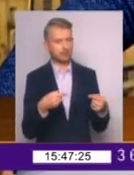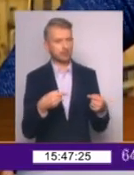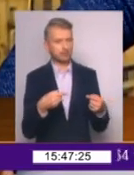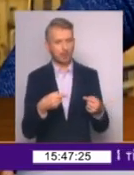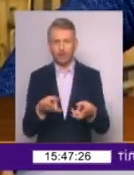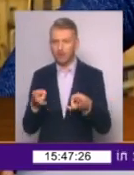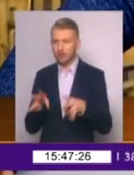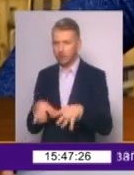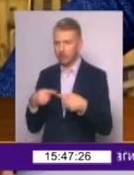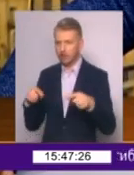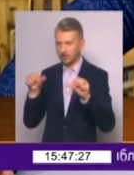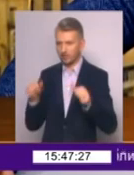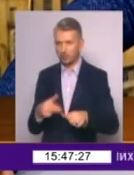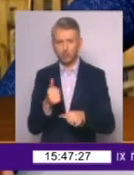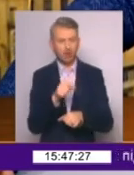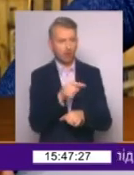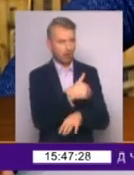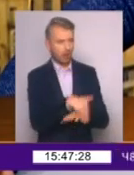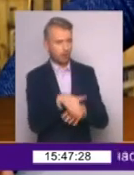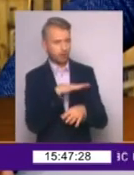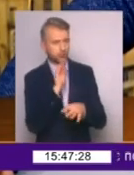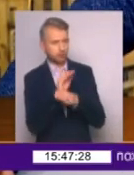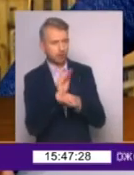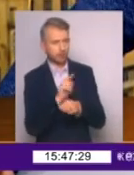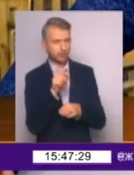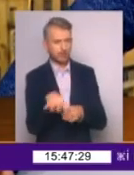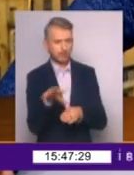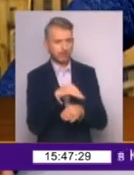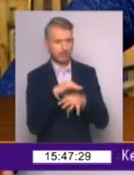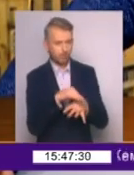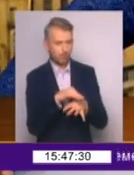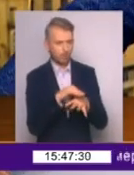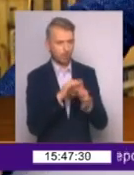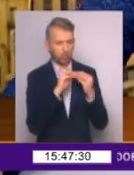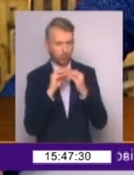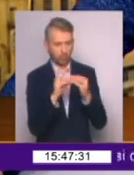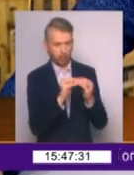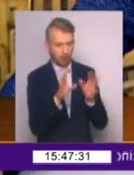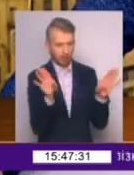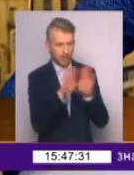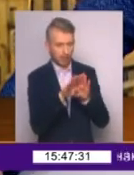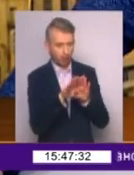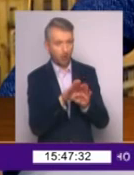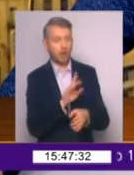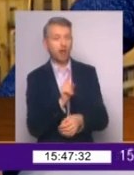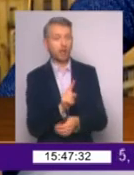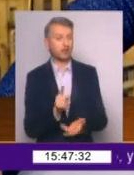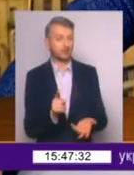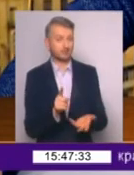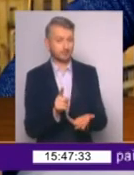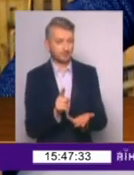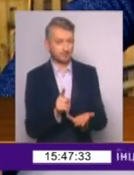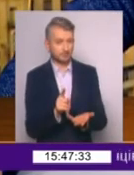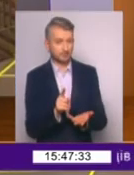Залишаються різні форми, так. На їхню адресу звучали, що вони там все проводили кулуарно закрито, але, ну,